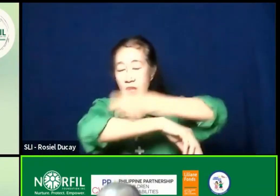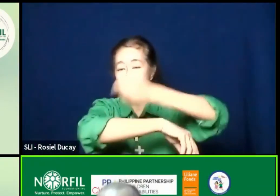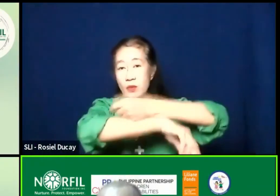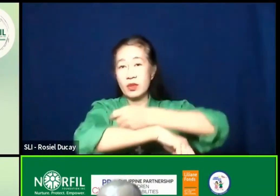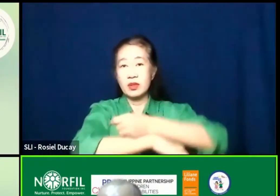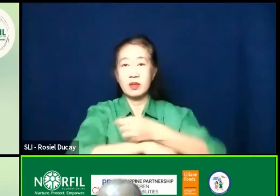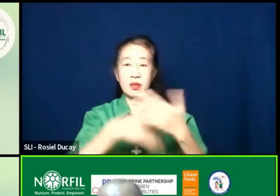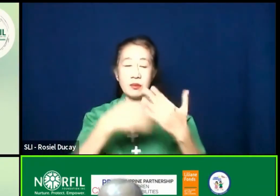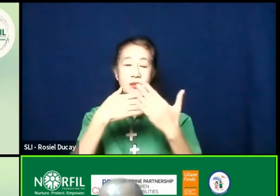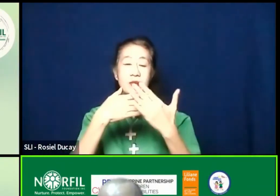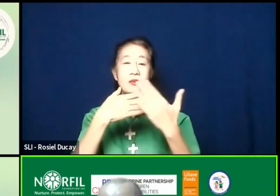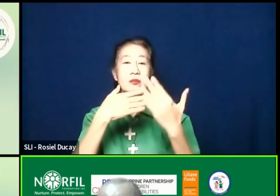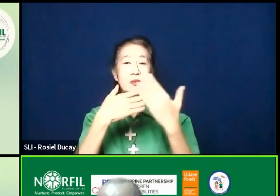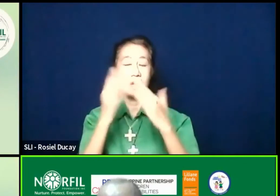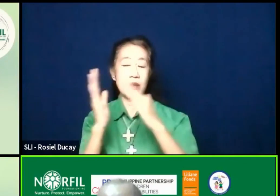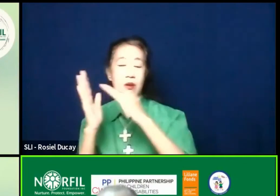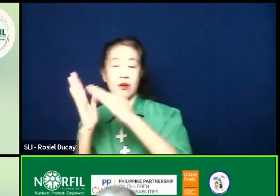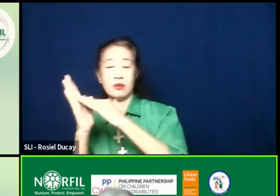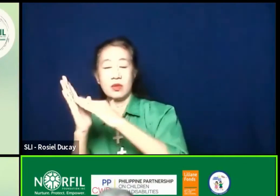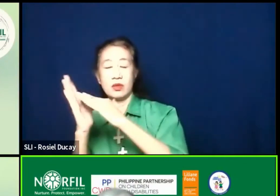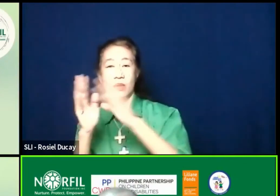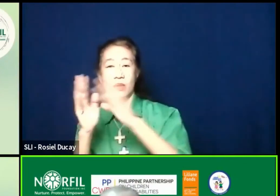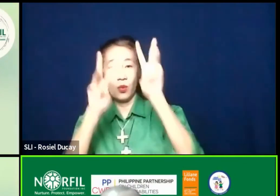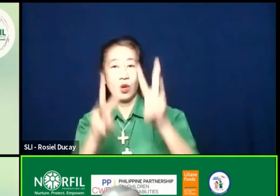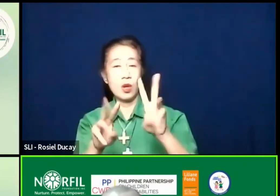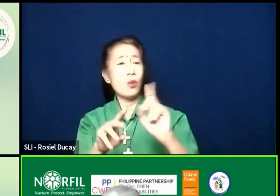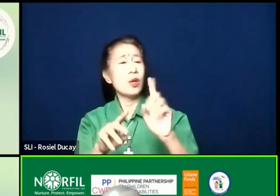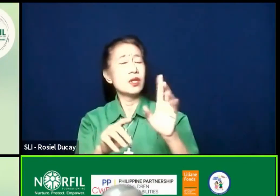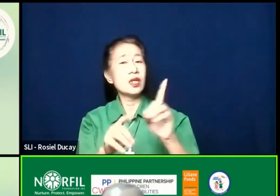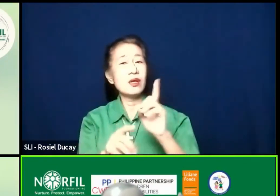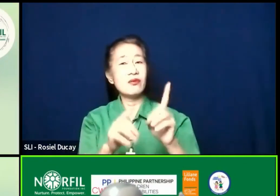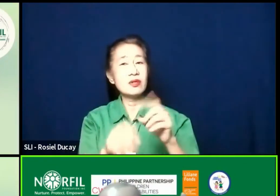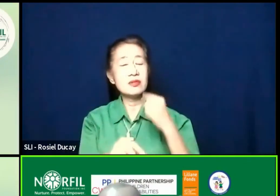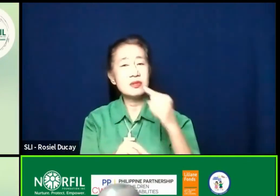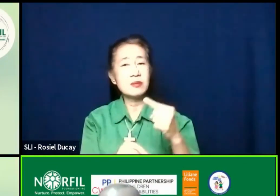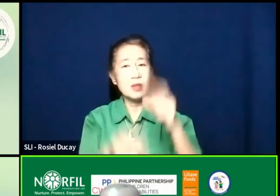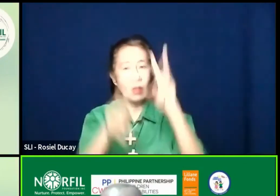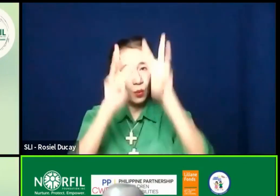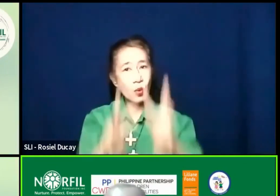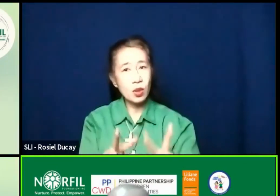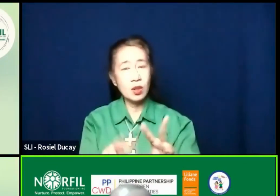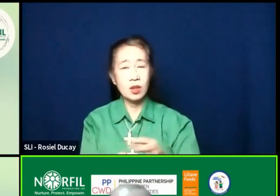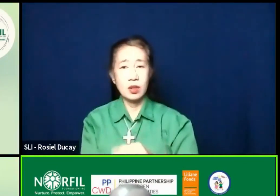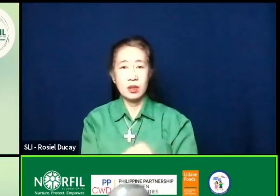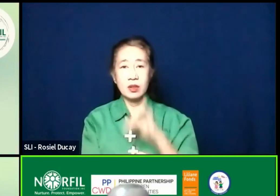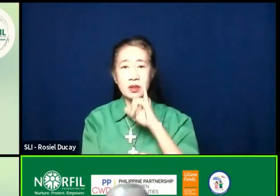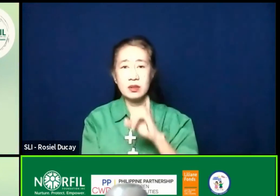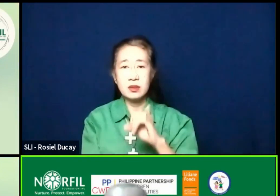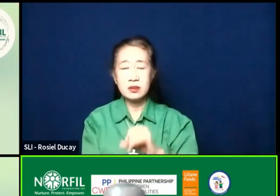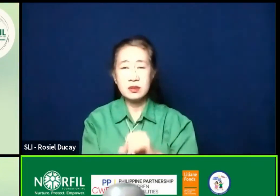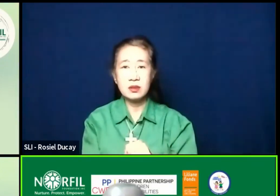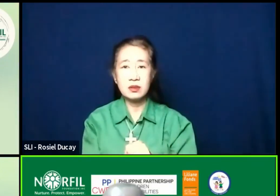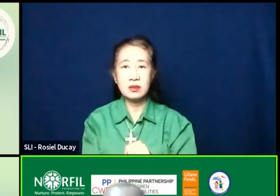sasandal lang daw yung pader. Okay? Paano ko sabihin natin yung contractor ng pader nyo